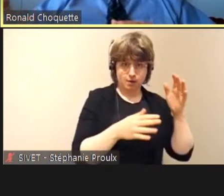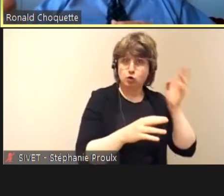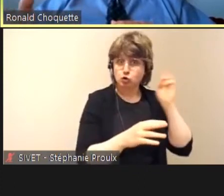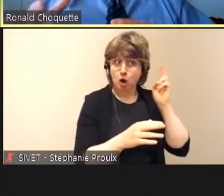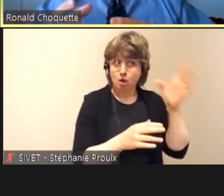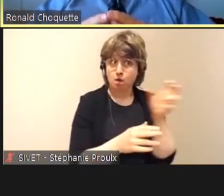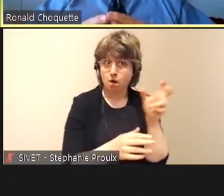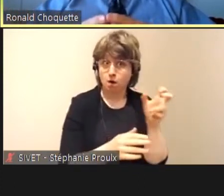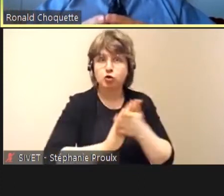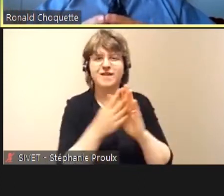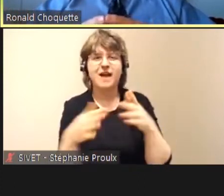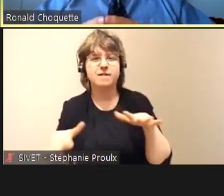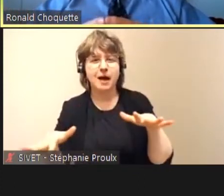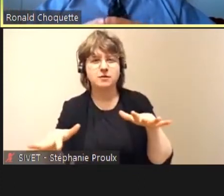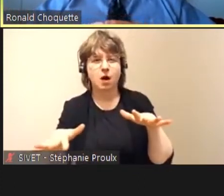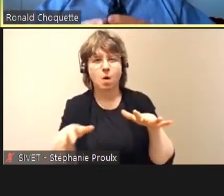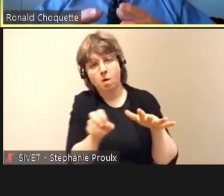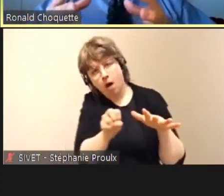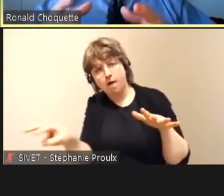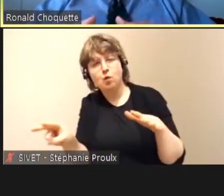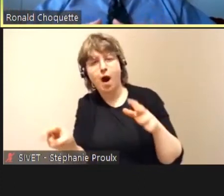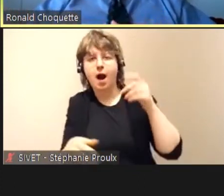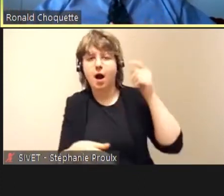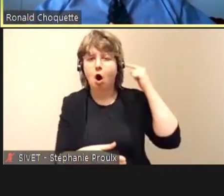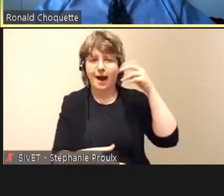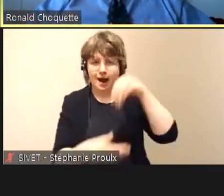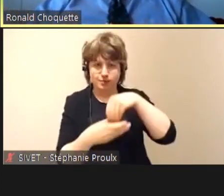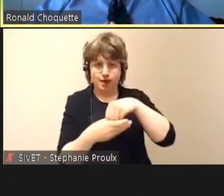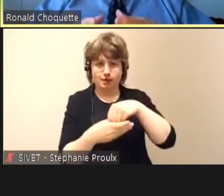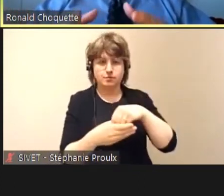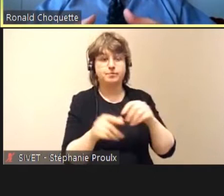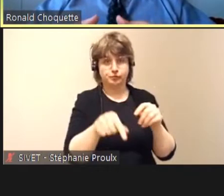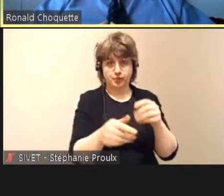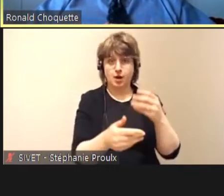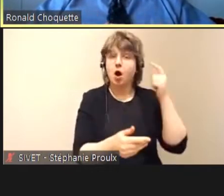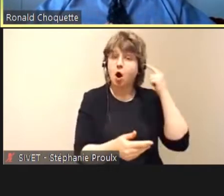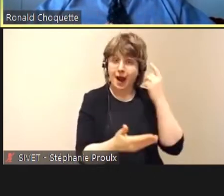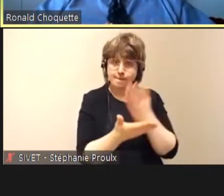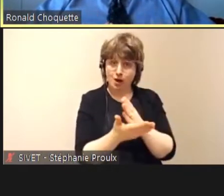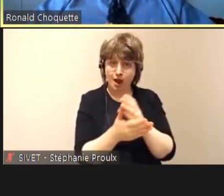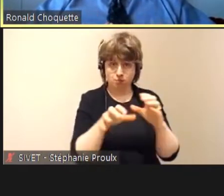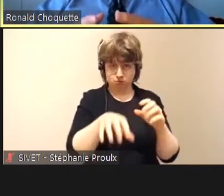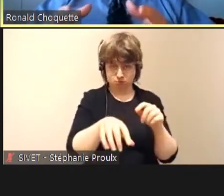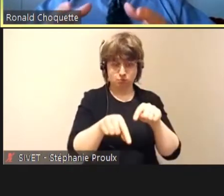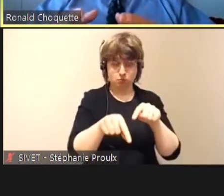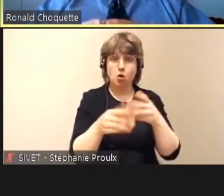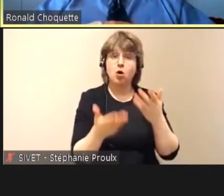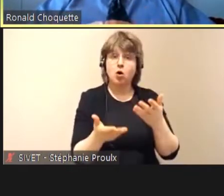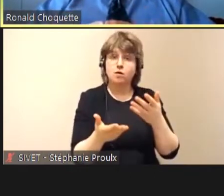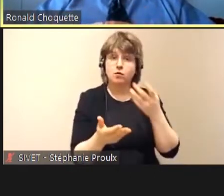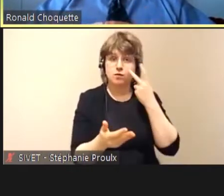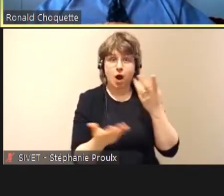sont transportées à l'oreille interne. Au niveau de l'oreille moyenne, ce qu'on voit souvent comme problème qui cause